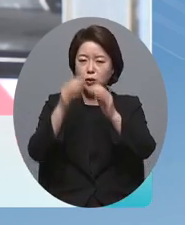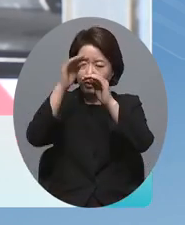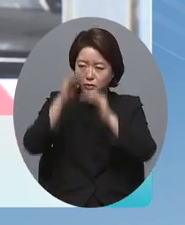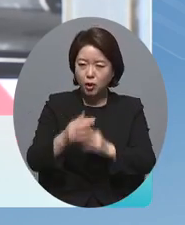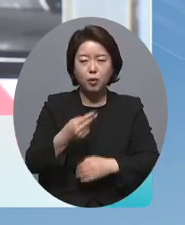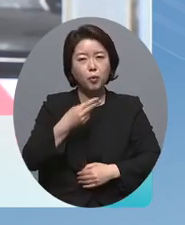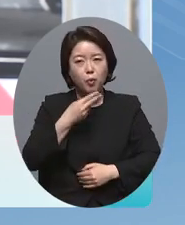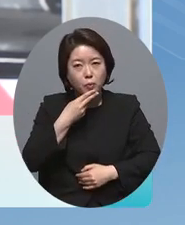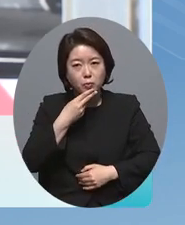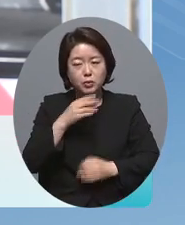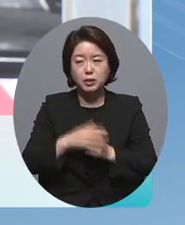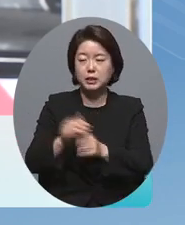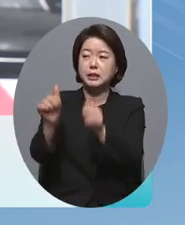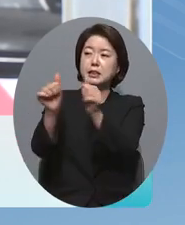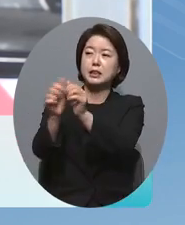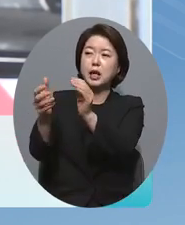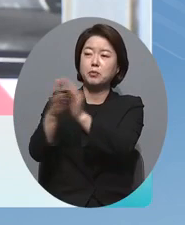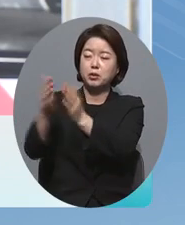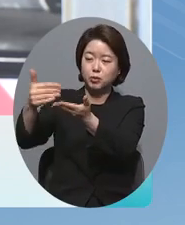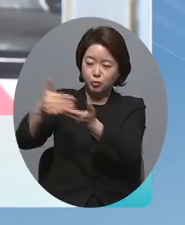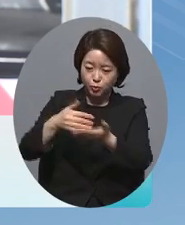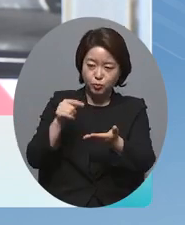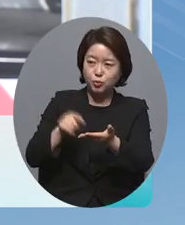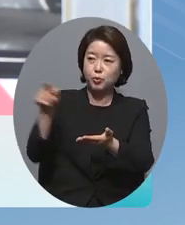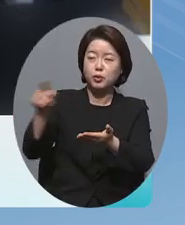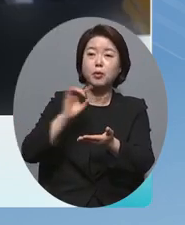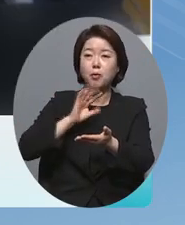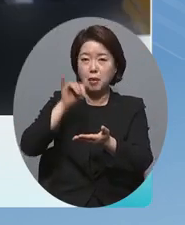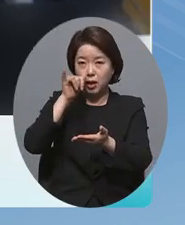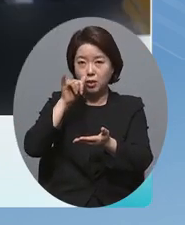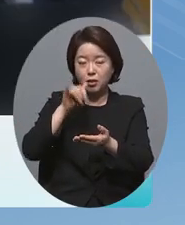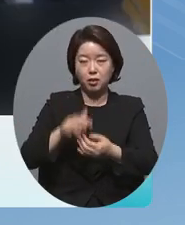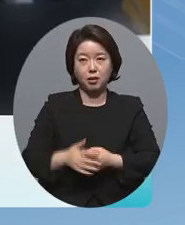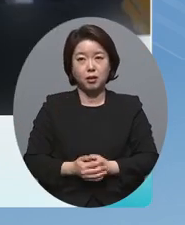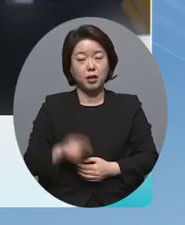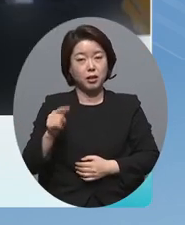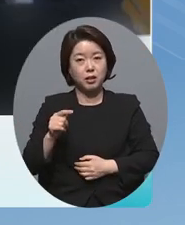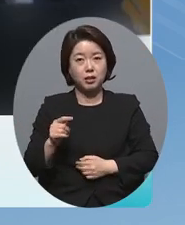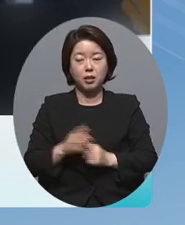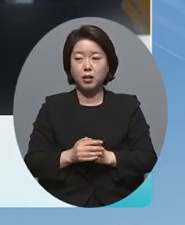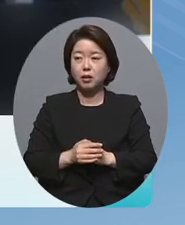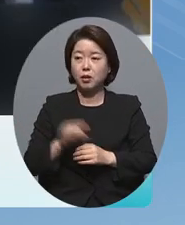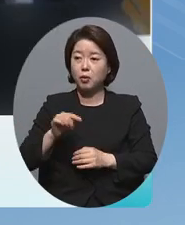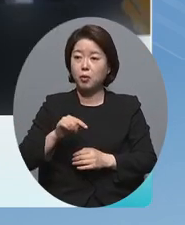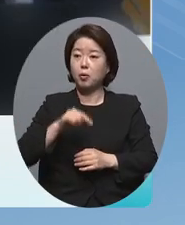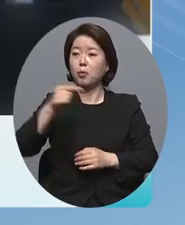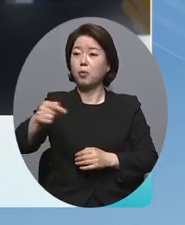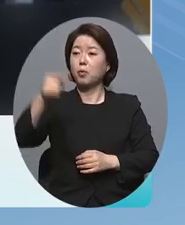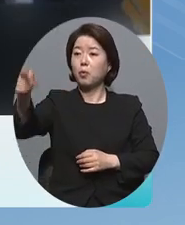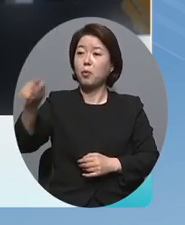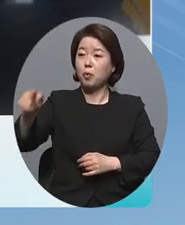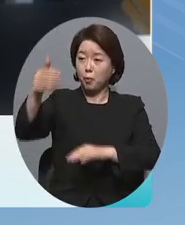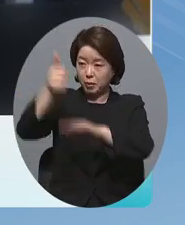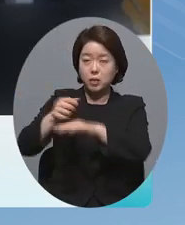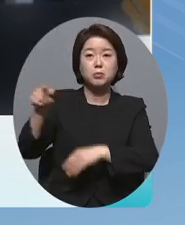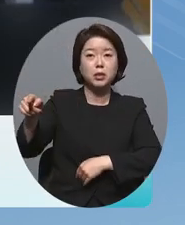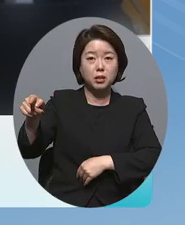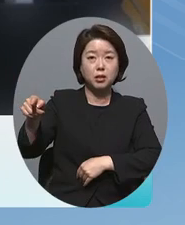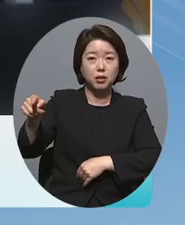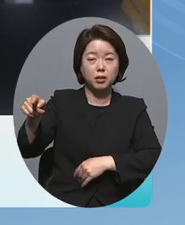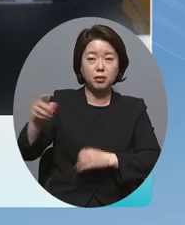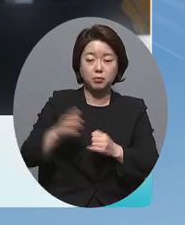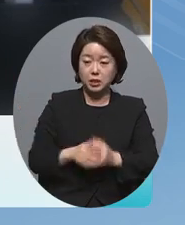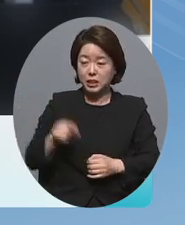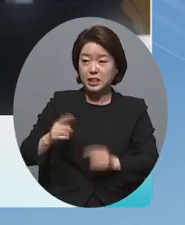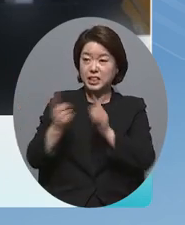하고 지금 그 남자친구인 제보자만 얘기한 거예요. 그럼 보면 이게 한 달이 한 달이 건너간 마지막 사람이잖아요. 어떻게 보면 네, 네. 현장에